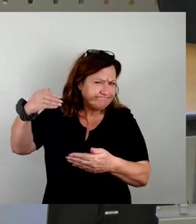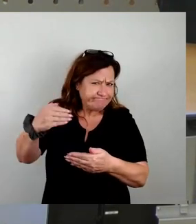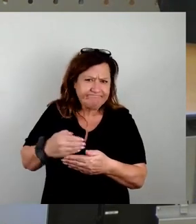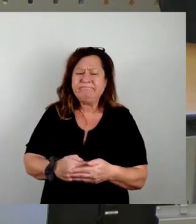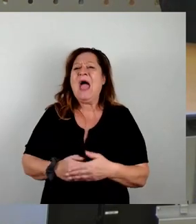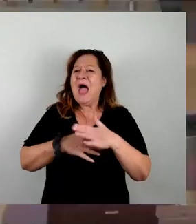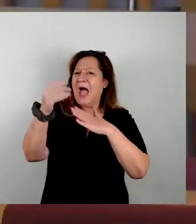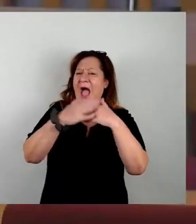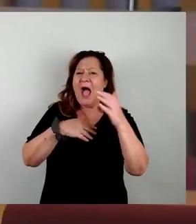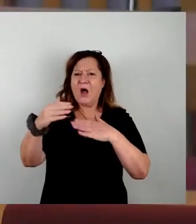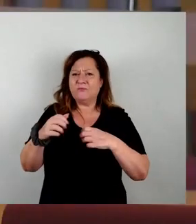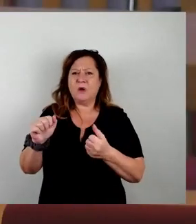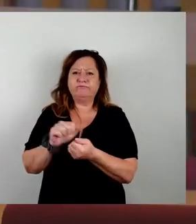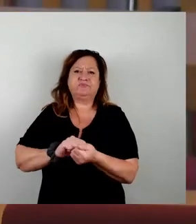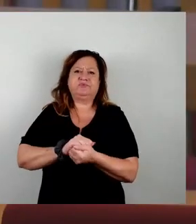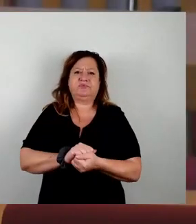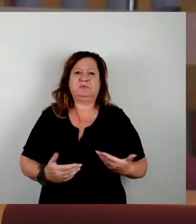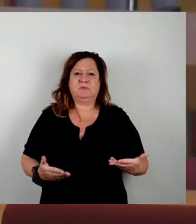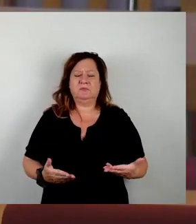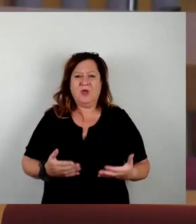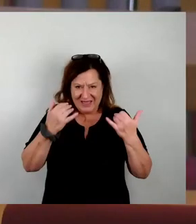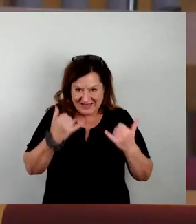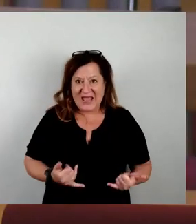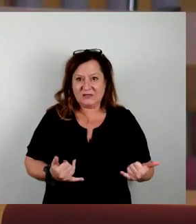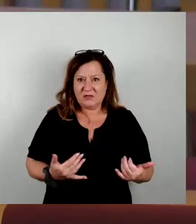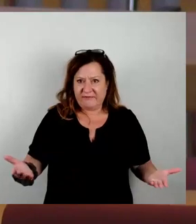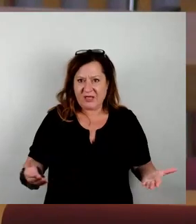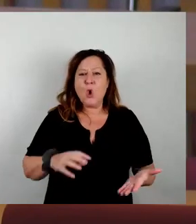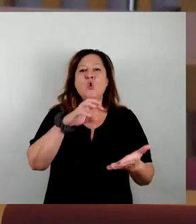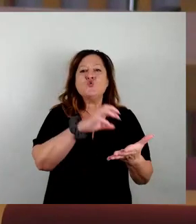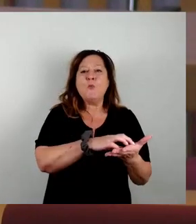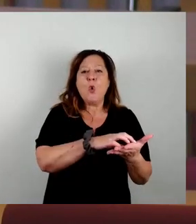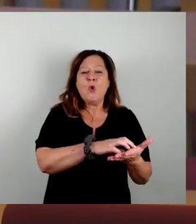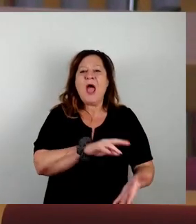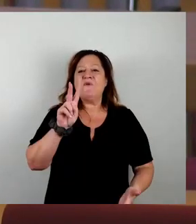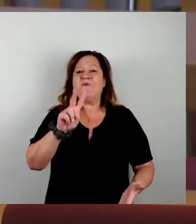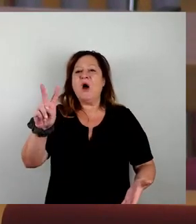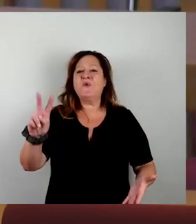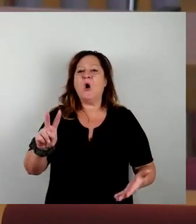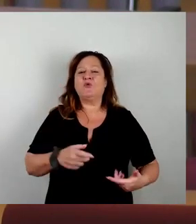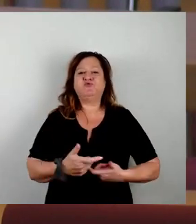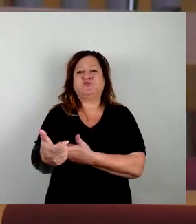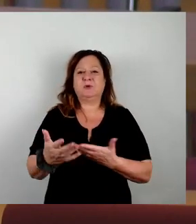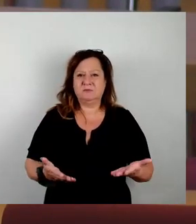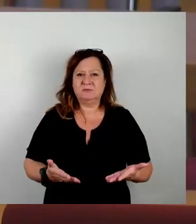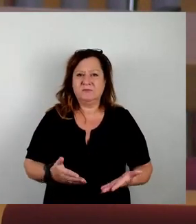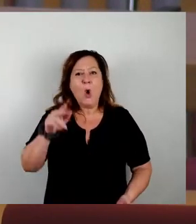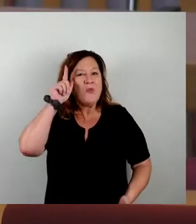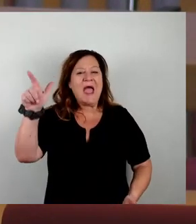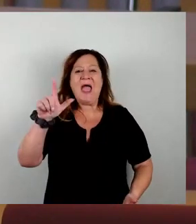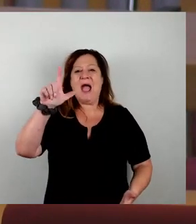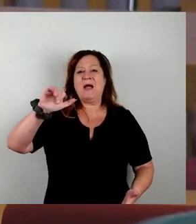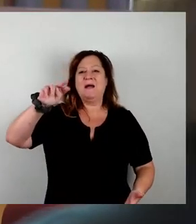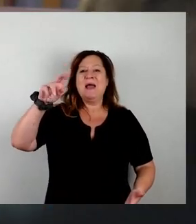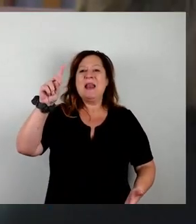damit hinweggefegt. Und jetzt lässt man die Kommunen und die Verkehrsverbünde allein und Herr Lindner stellt sich hin, möchte die